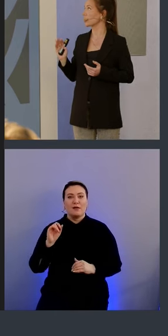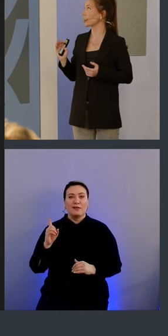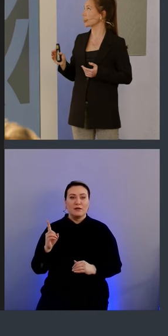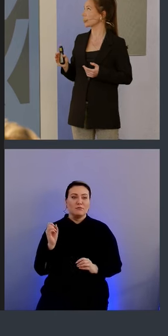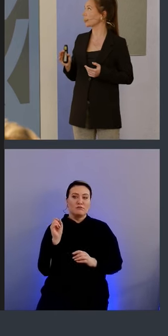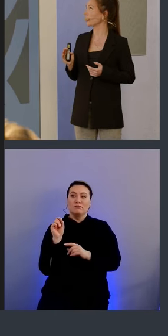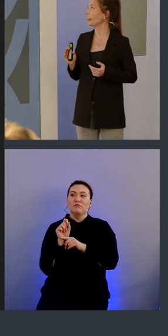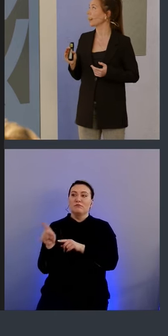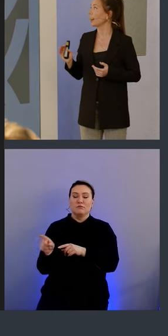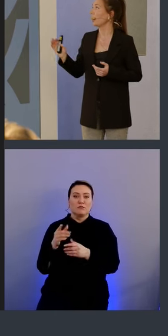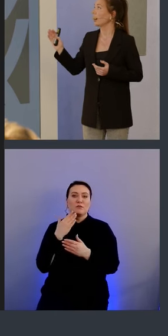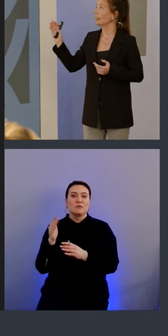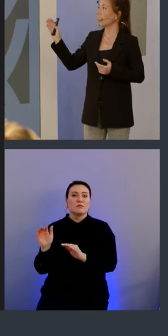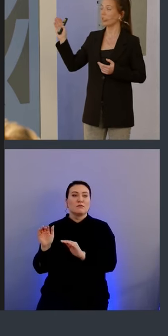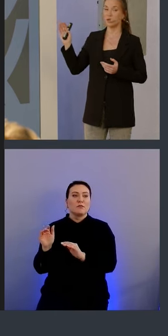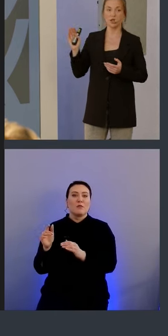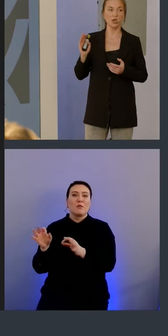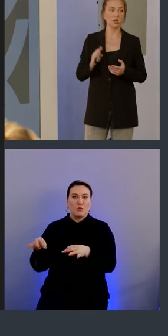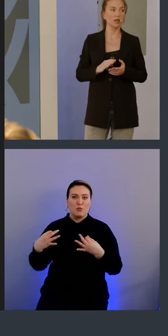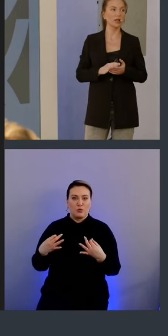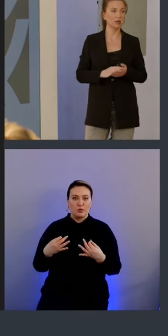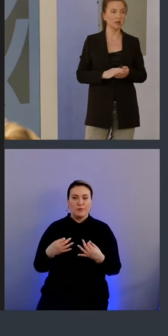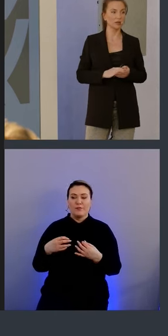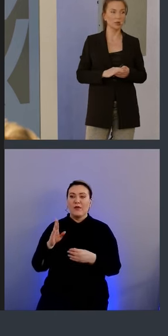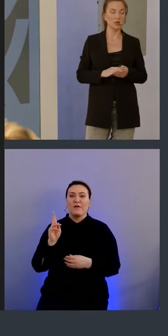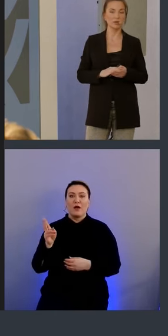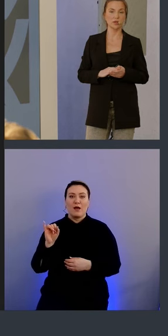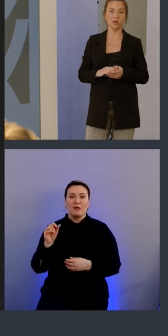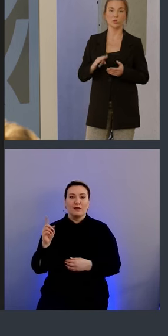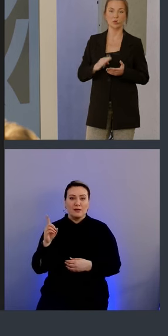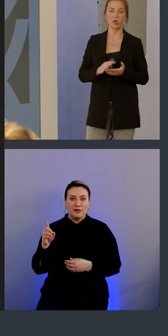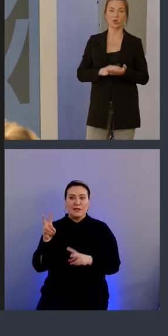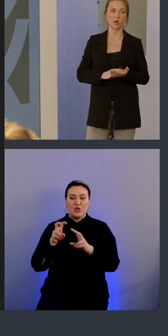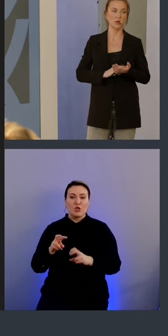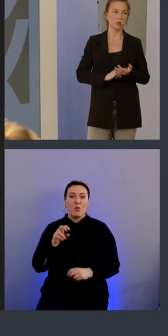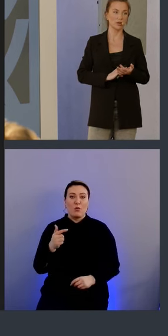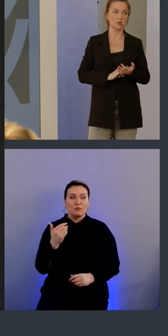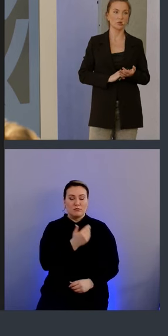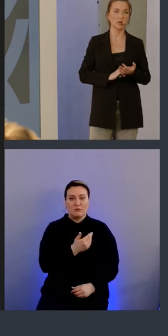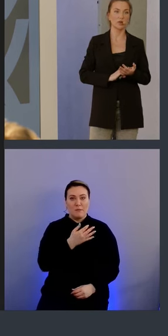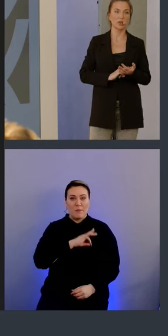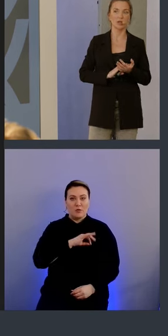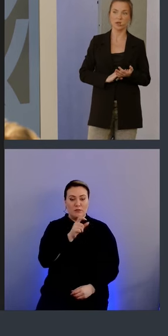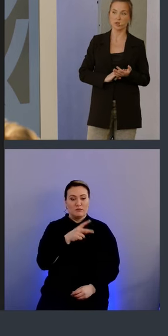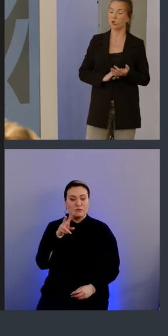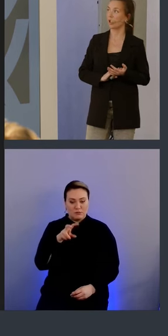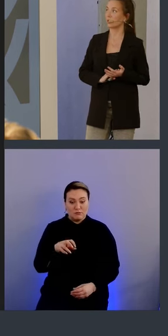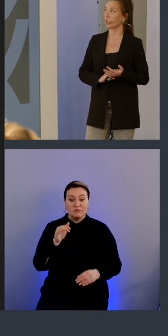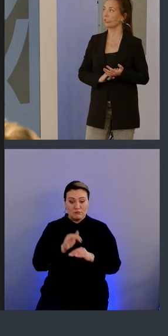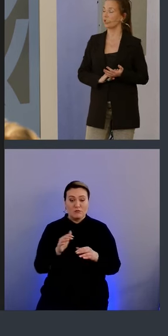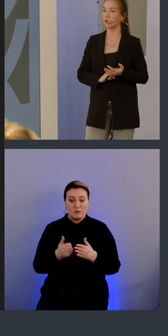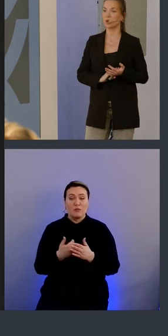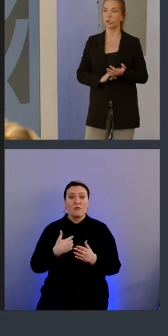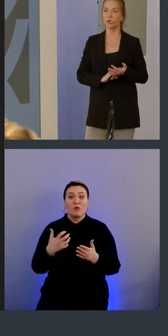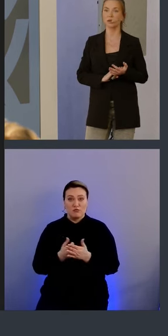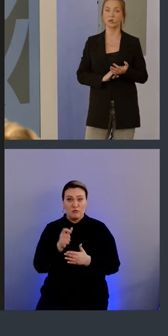на получение доступа. VK-ID ищет логин этого пользователя и смотрит: да, этот пользователь у меня в базе есть,